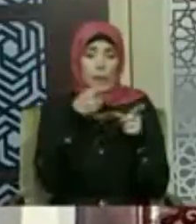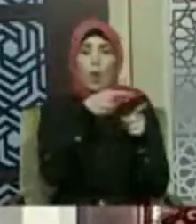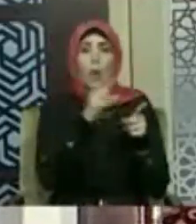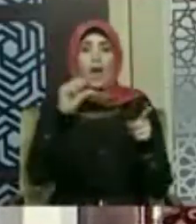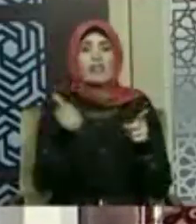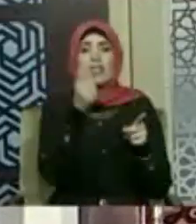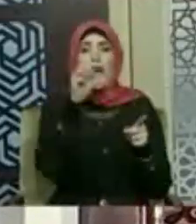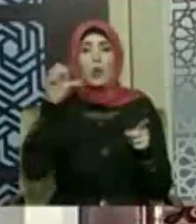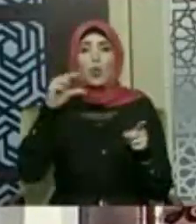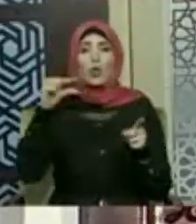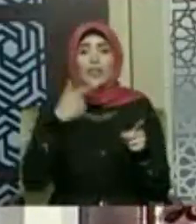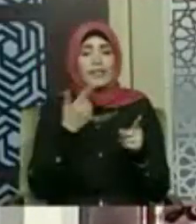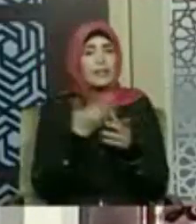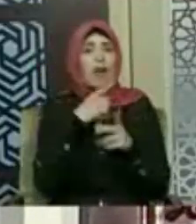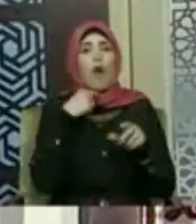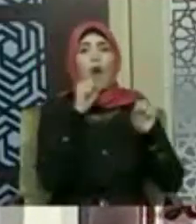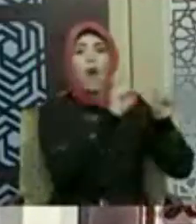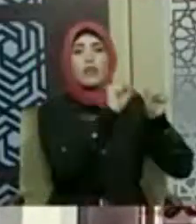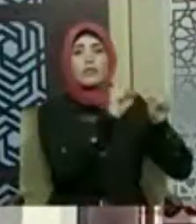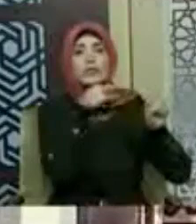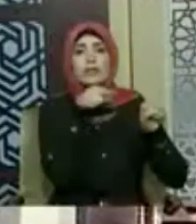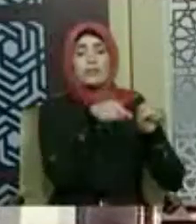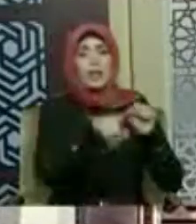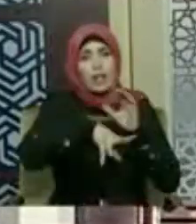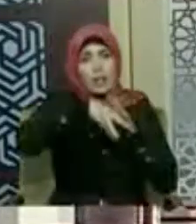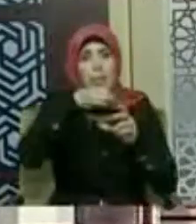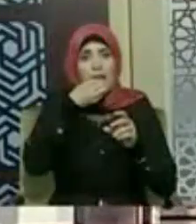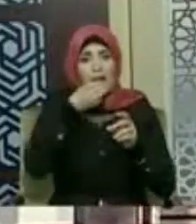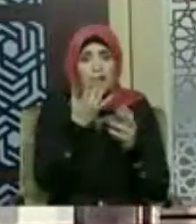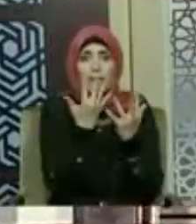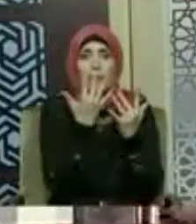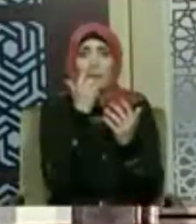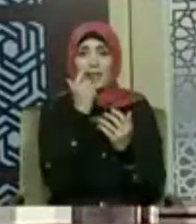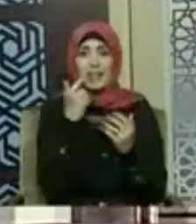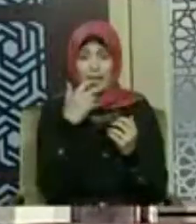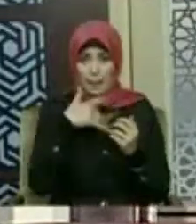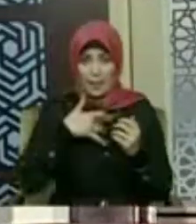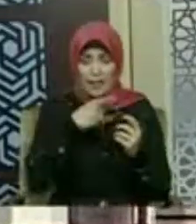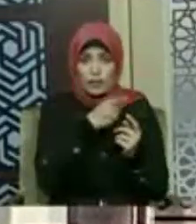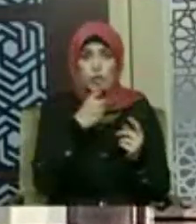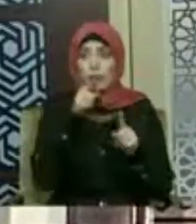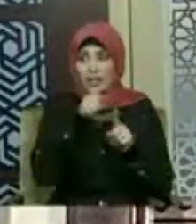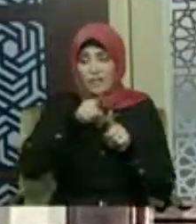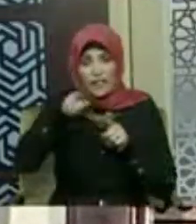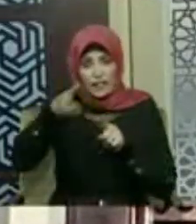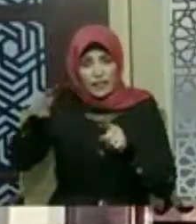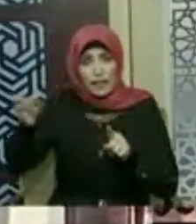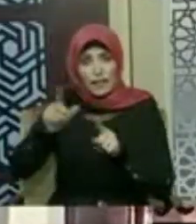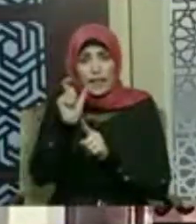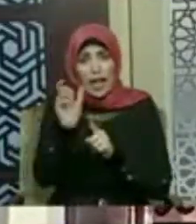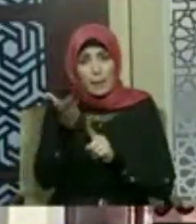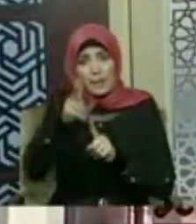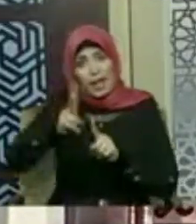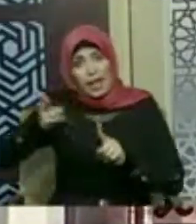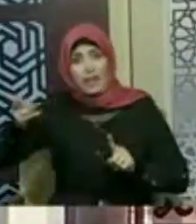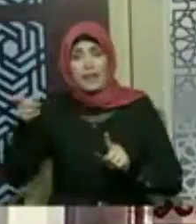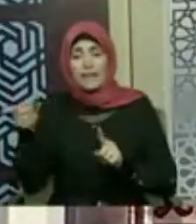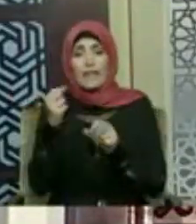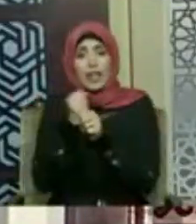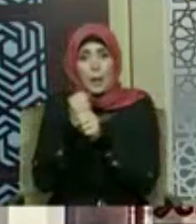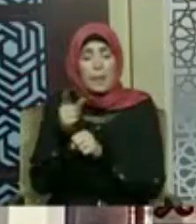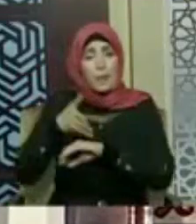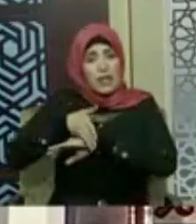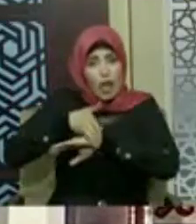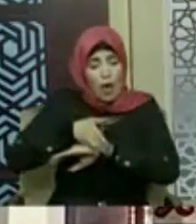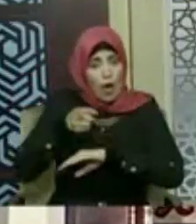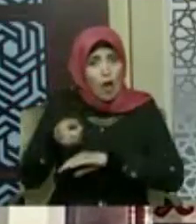سائر الأنبياء والمرسلين، مع أن غيره من الأنبياء كان منهم من يعمل نجارا، ومنهم من يعمل